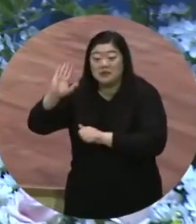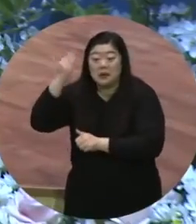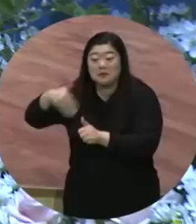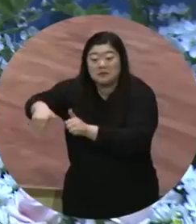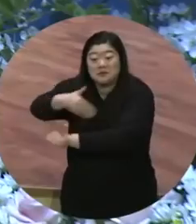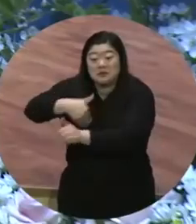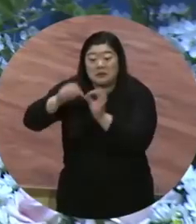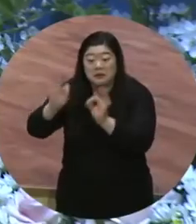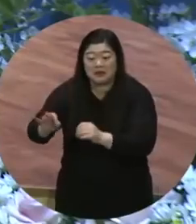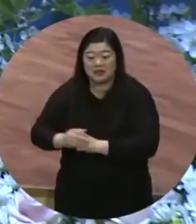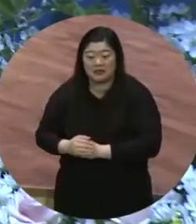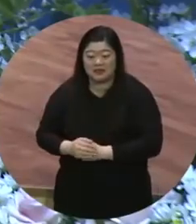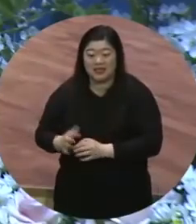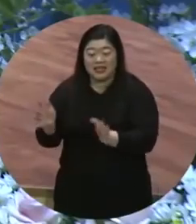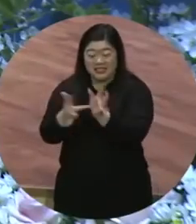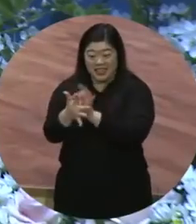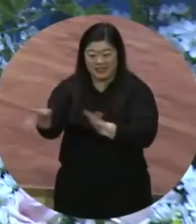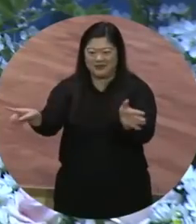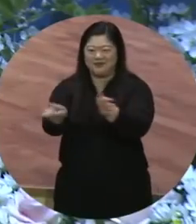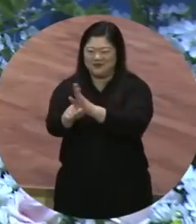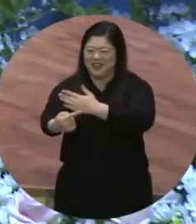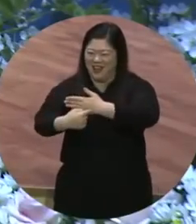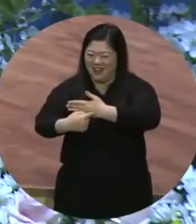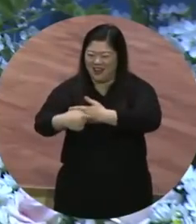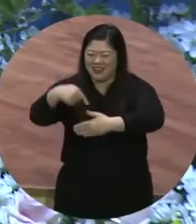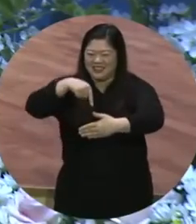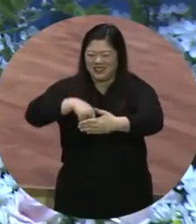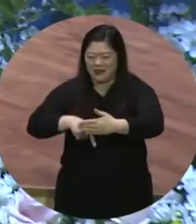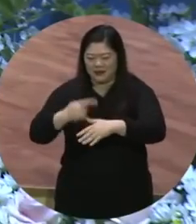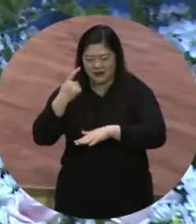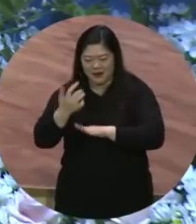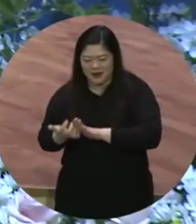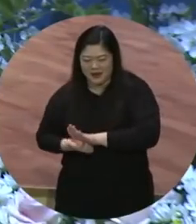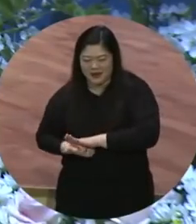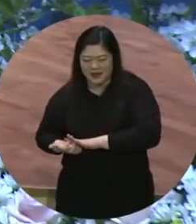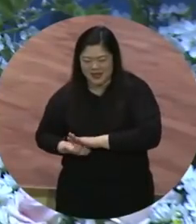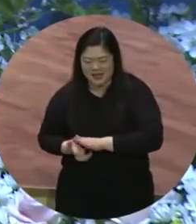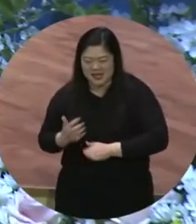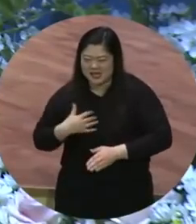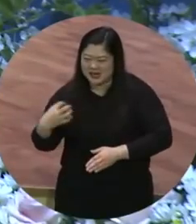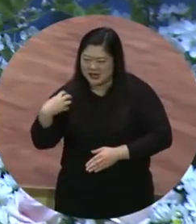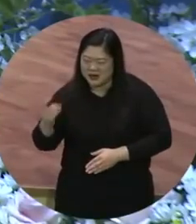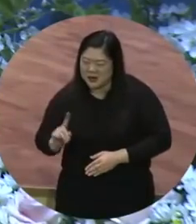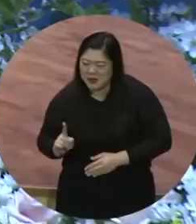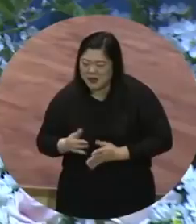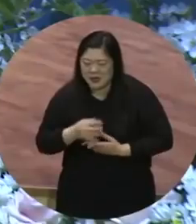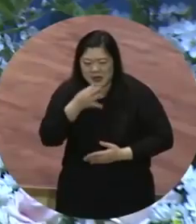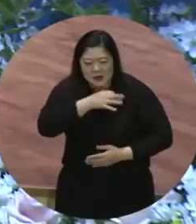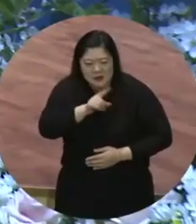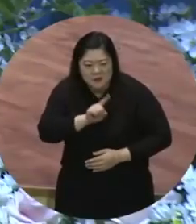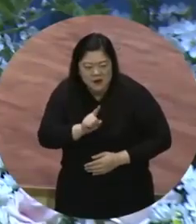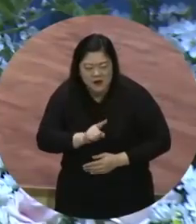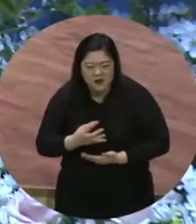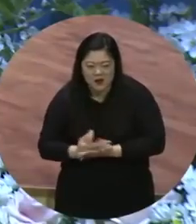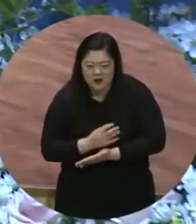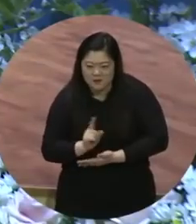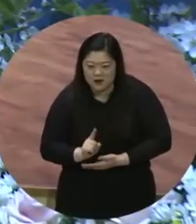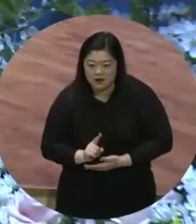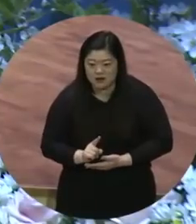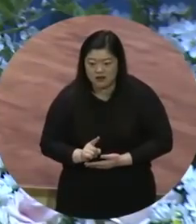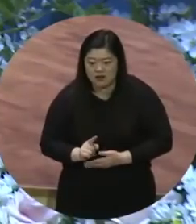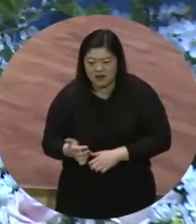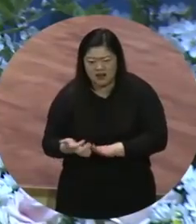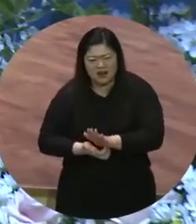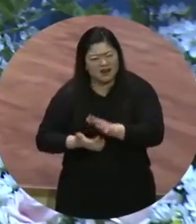그냥 예수를 내 유익을 위해서 완전히 사용하는 장사꾼들. 예수 그리스도